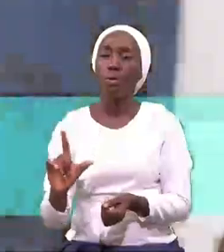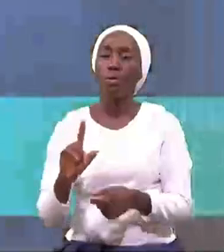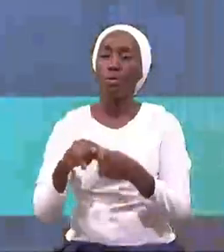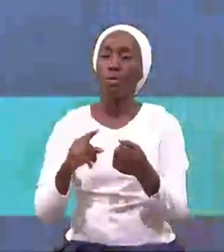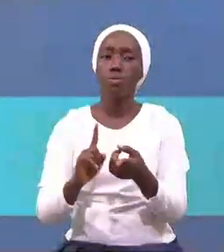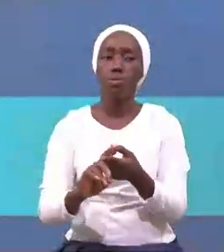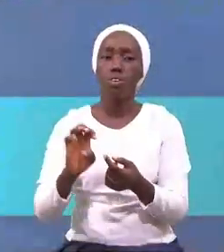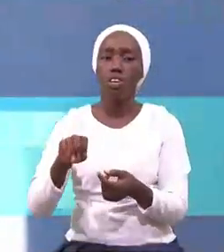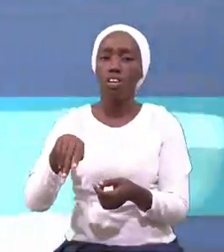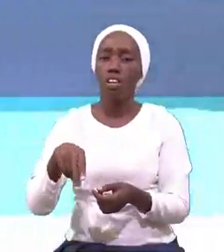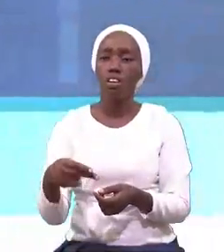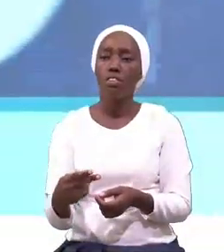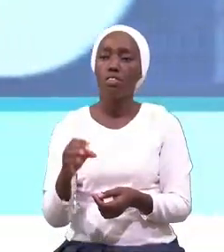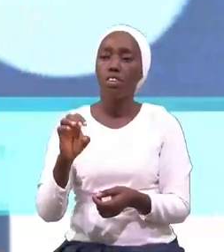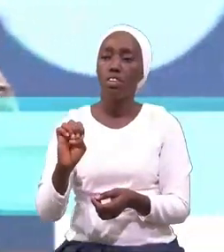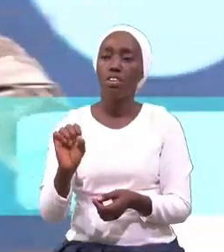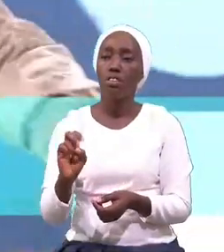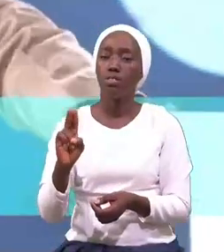L'apôtre Paul est arrivé en Éphèse.